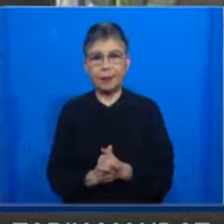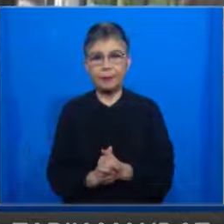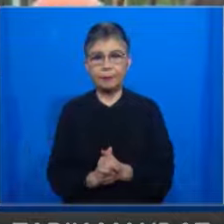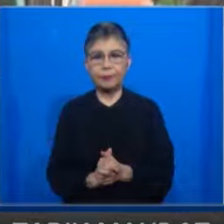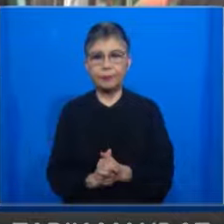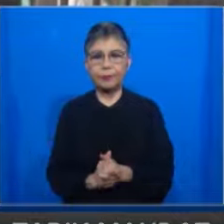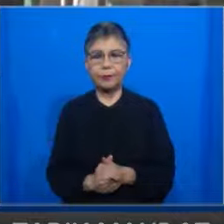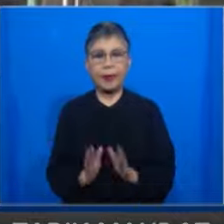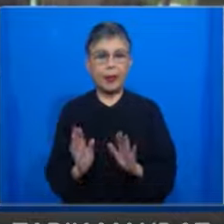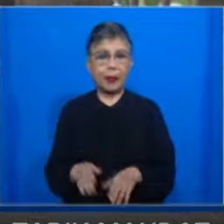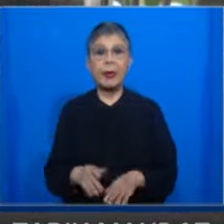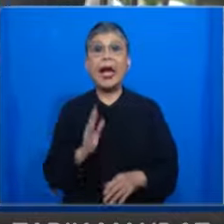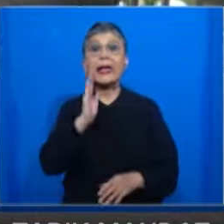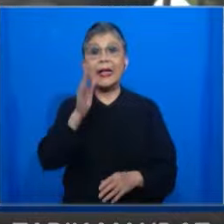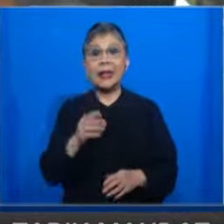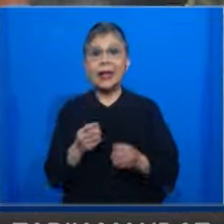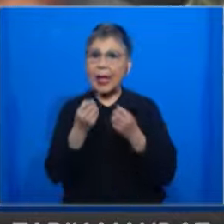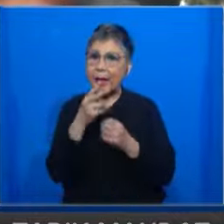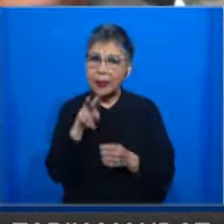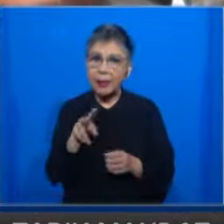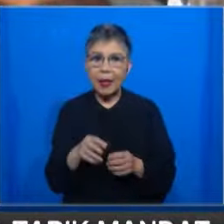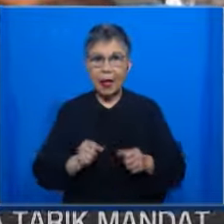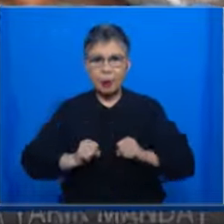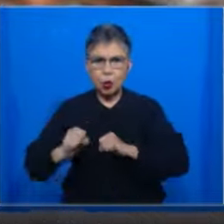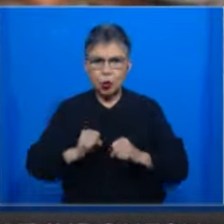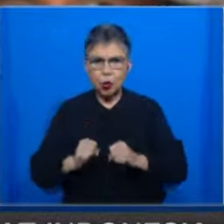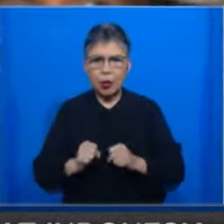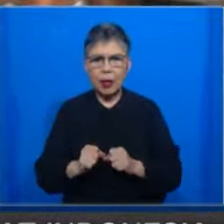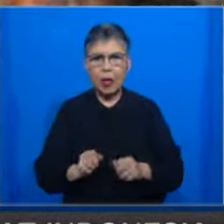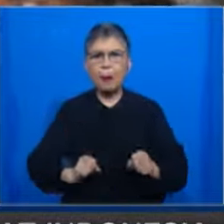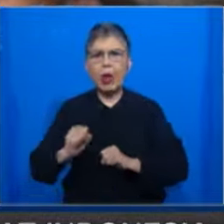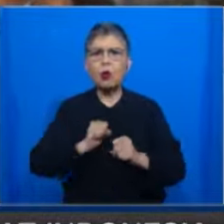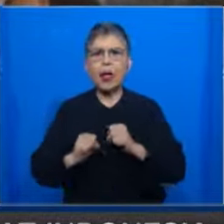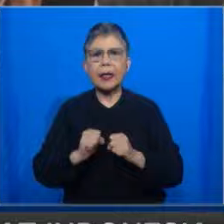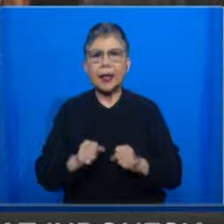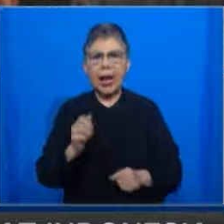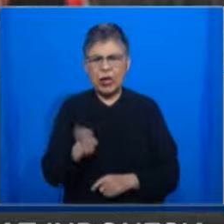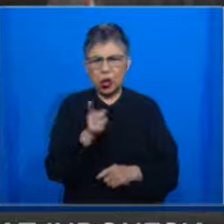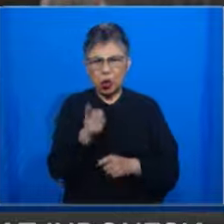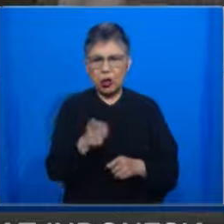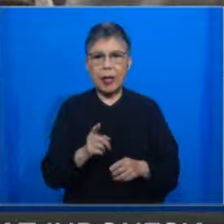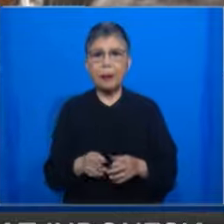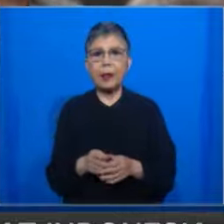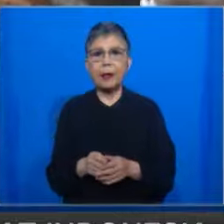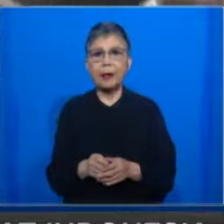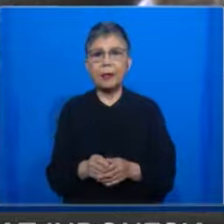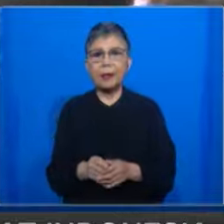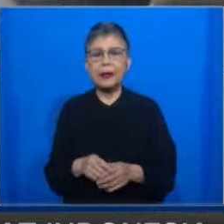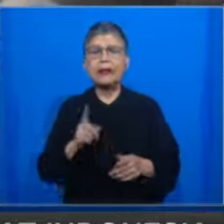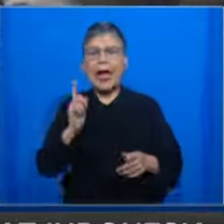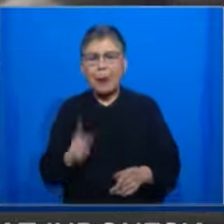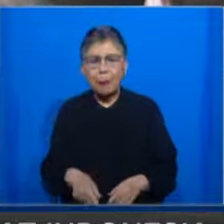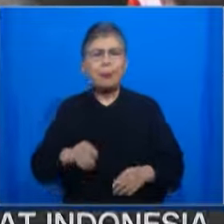Benny terkait dengan perkembangan bagaimana nantinya para peserta aksi ini akan melakukan aksi tuntutan sampai nantinya didengarkan